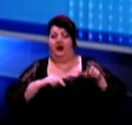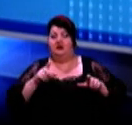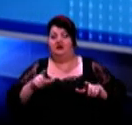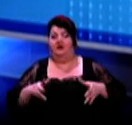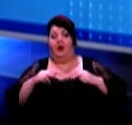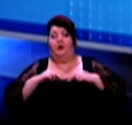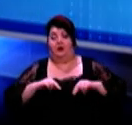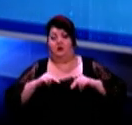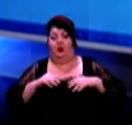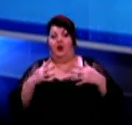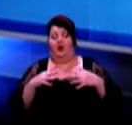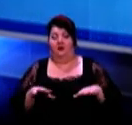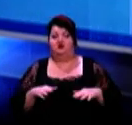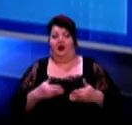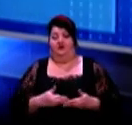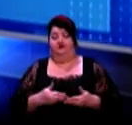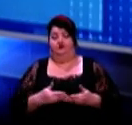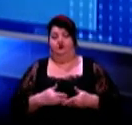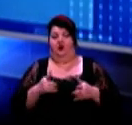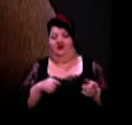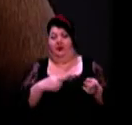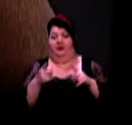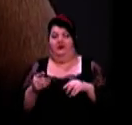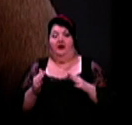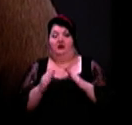працювали вживу в офісі, вони перевели на домашній режим.